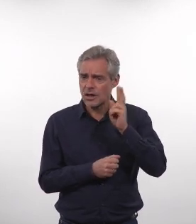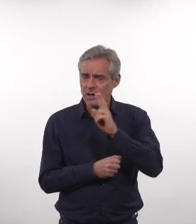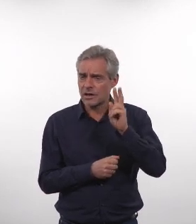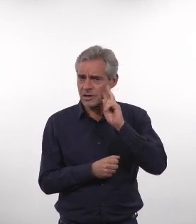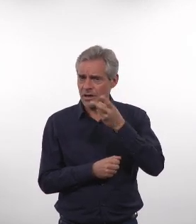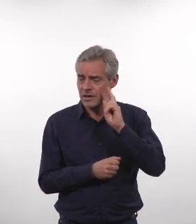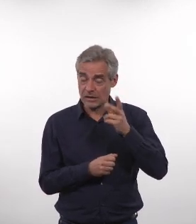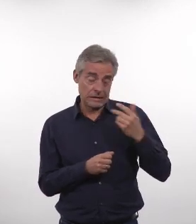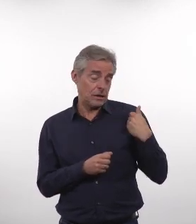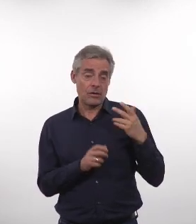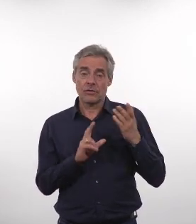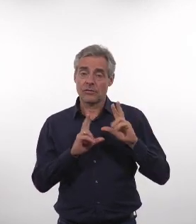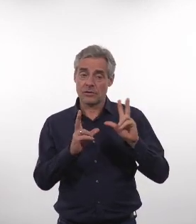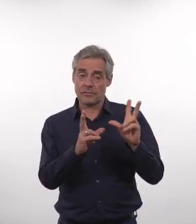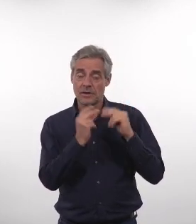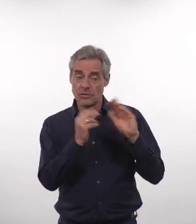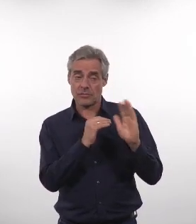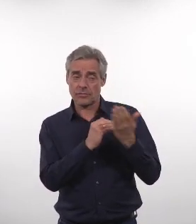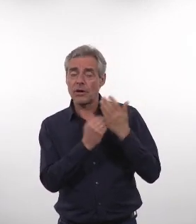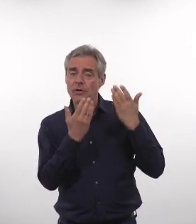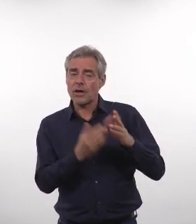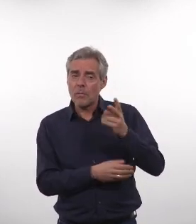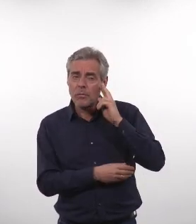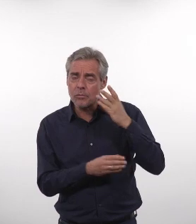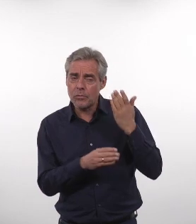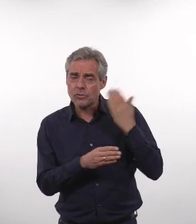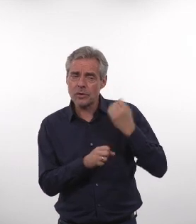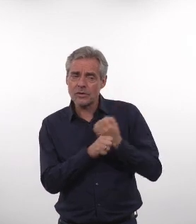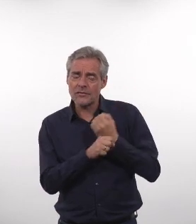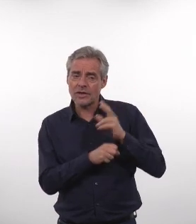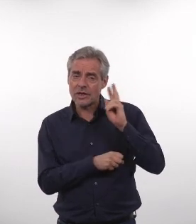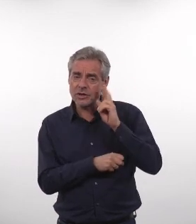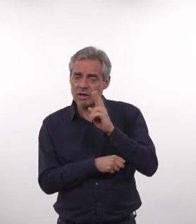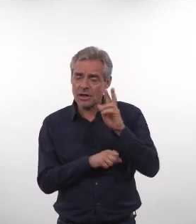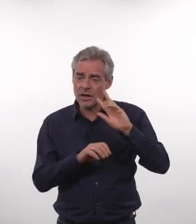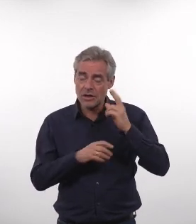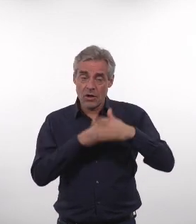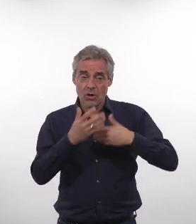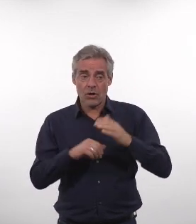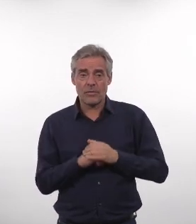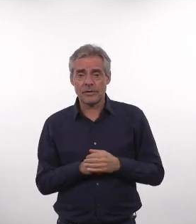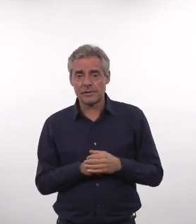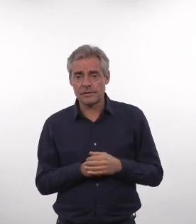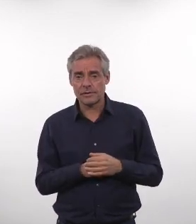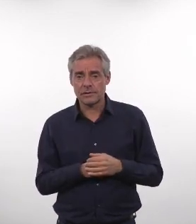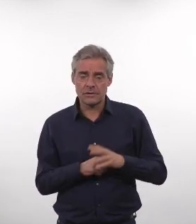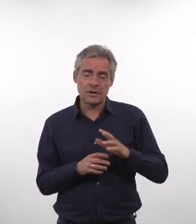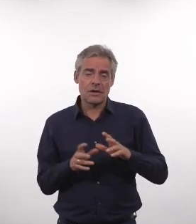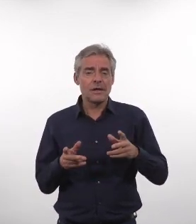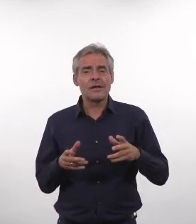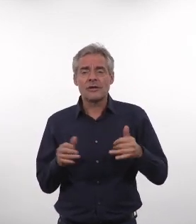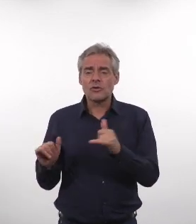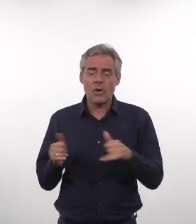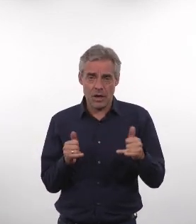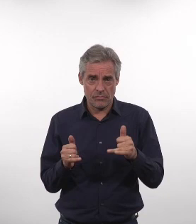avez évoqué pendant votre présentation. Puisqu'il y a ce besoin de travailler la généralisation, dans quel cas y a-t-il besoin de passer par la phase des jouets?